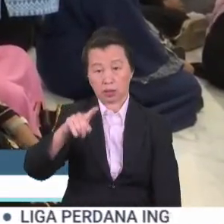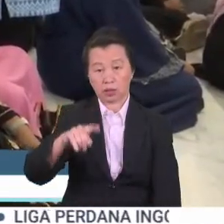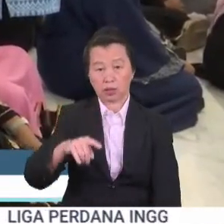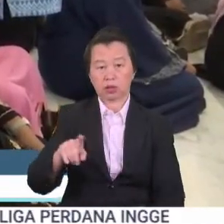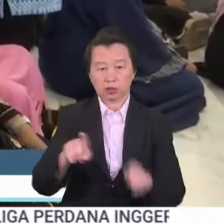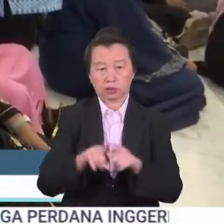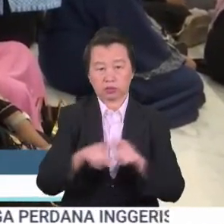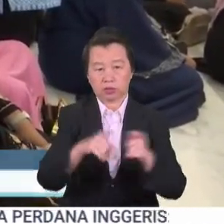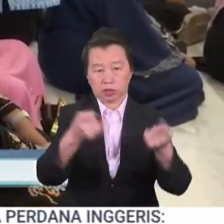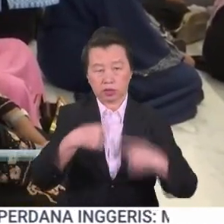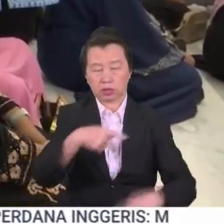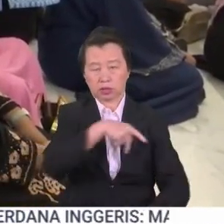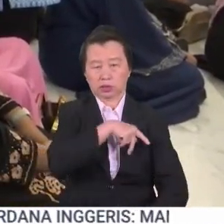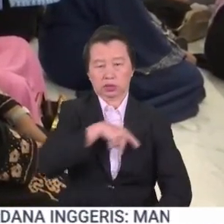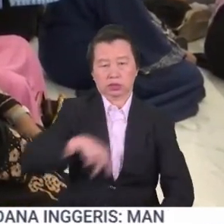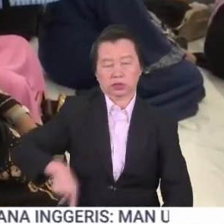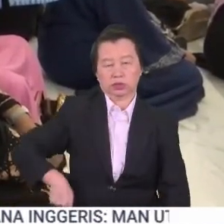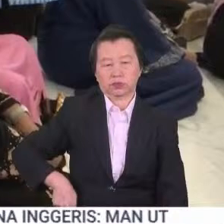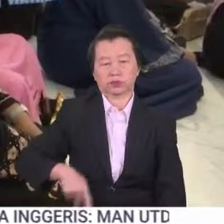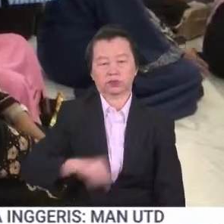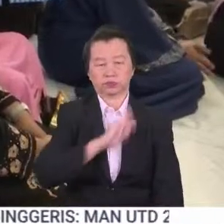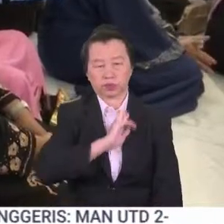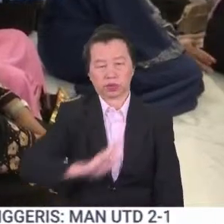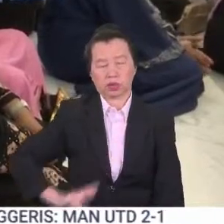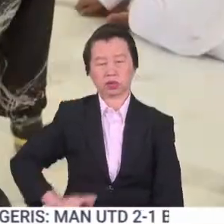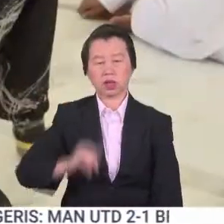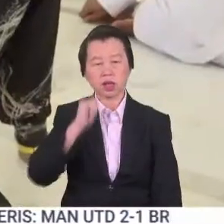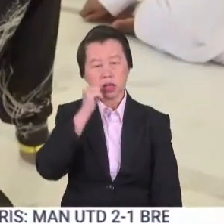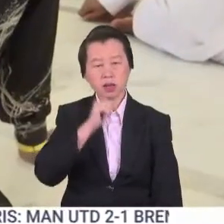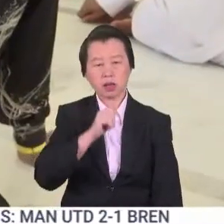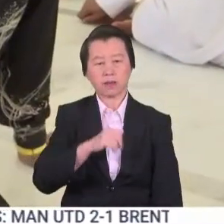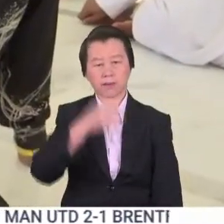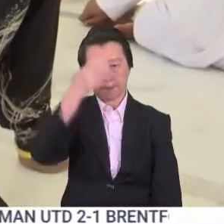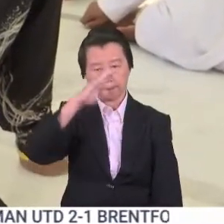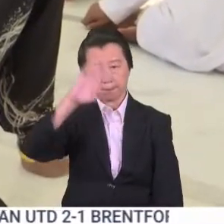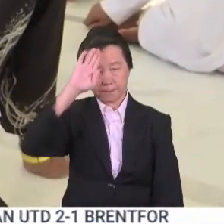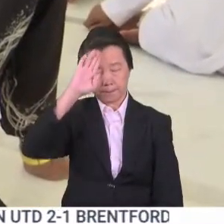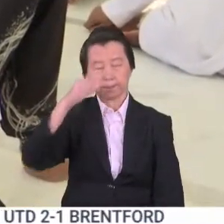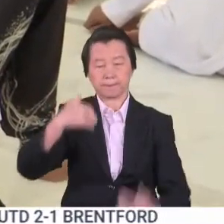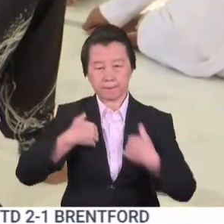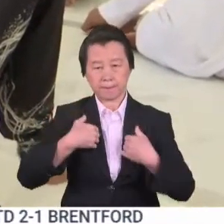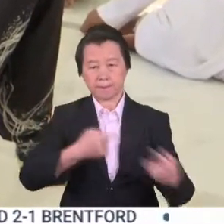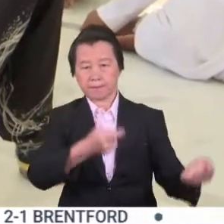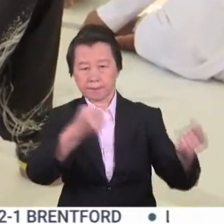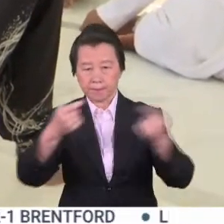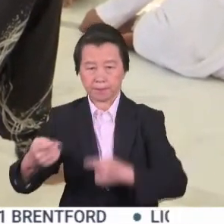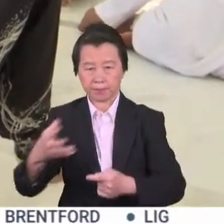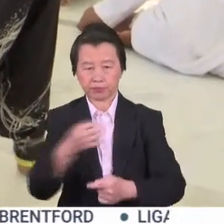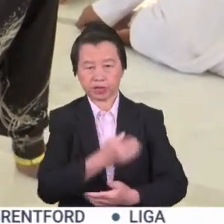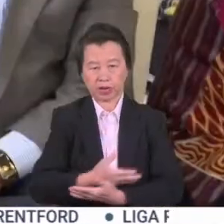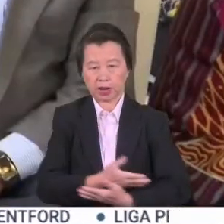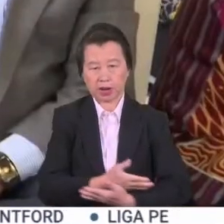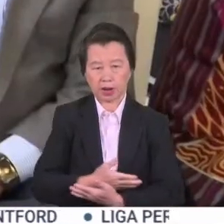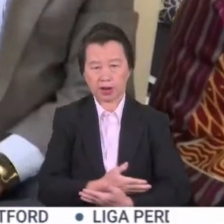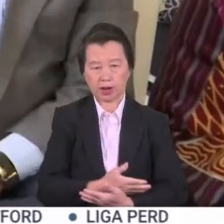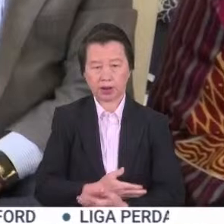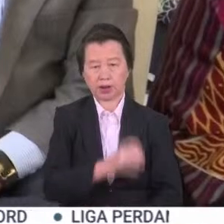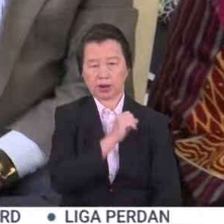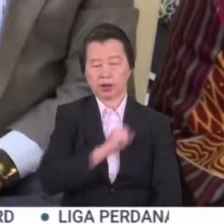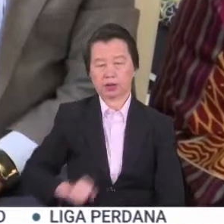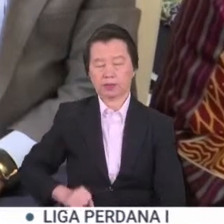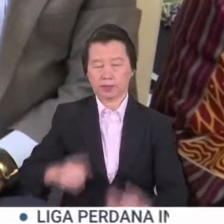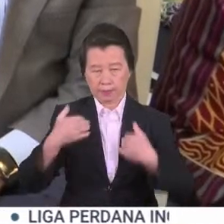berangkat sama Raja Puan muda Perlis suanku Dr Hajah Lailatul shahrah Khalil dan anak Baginda